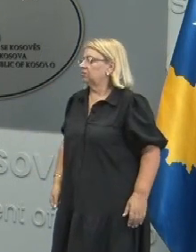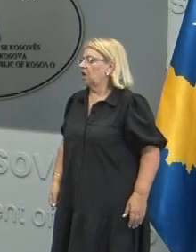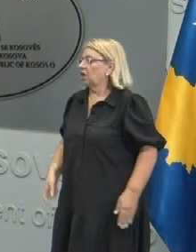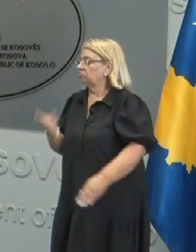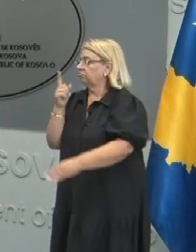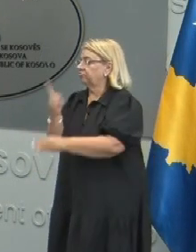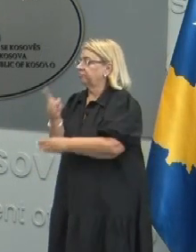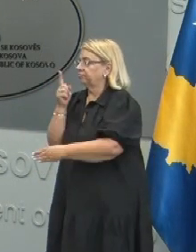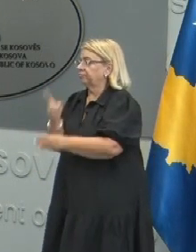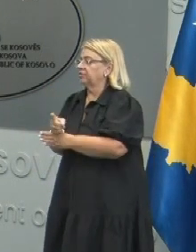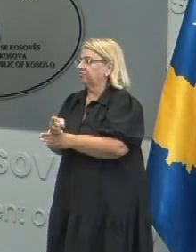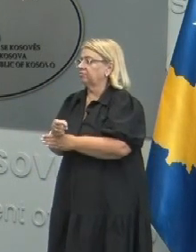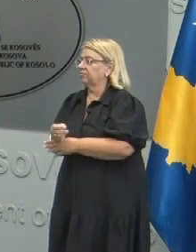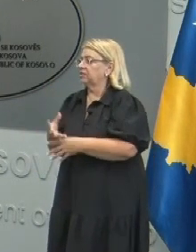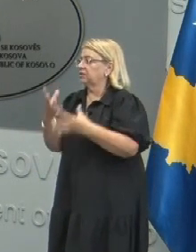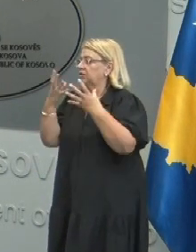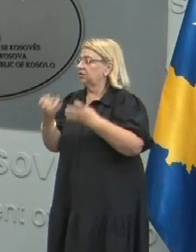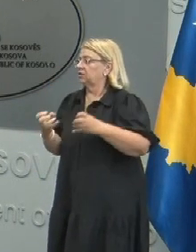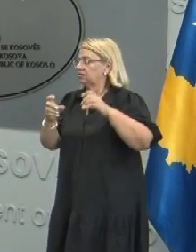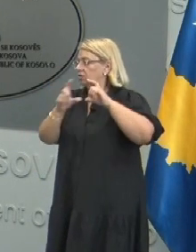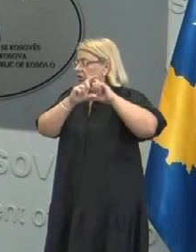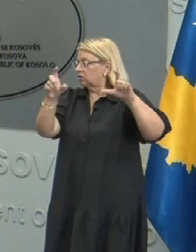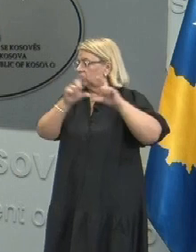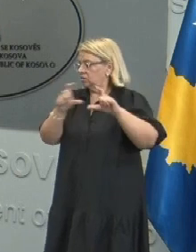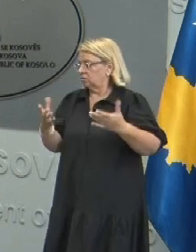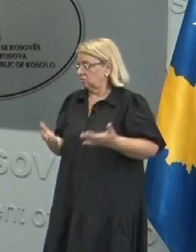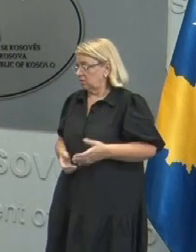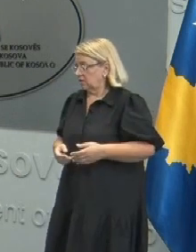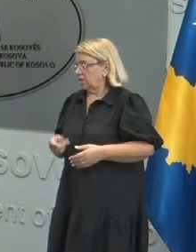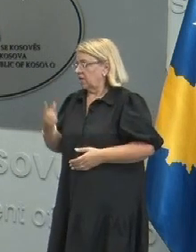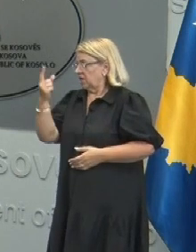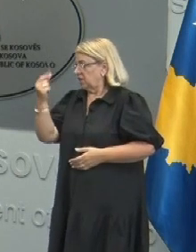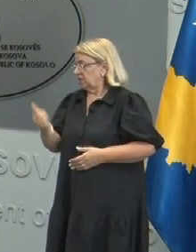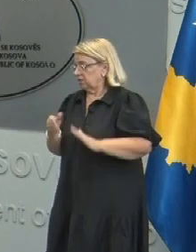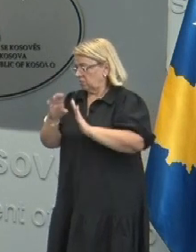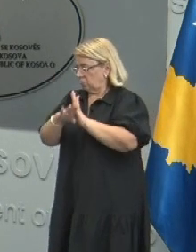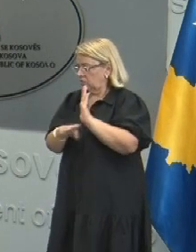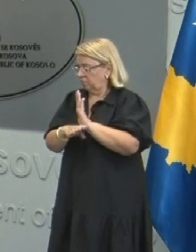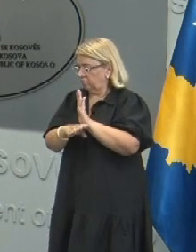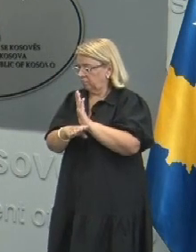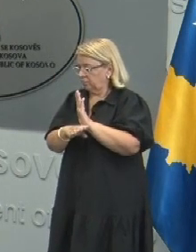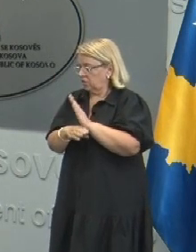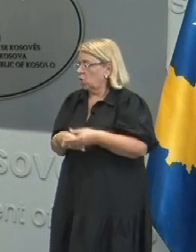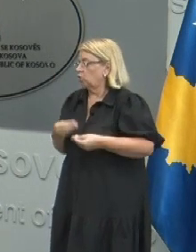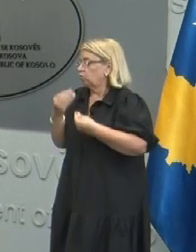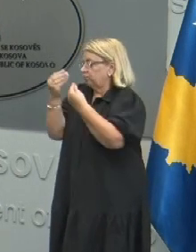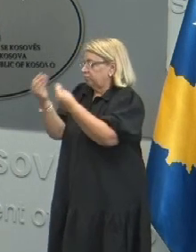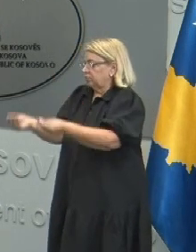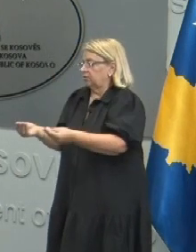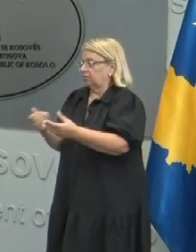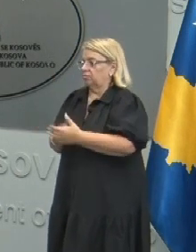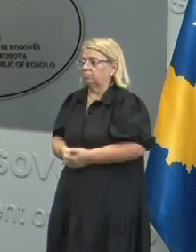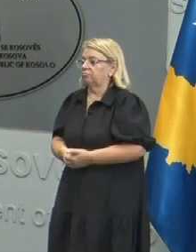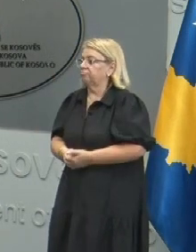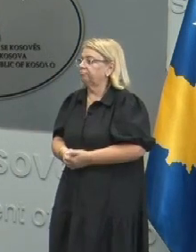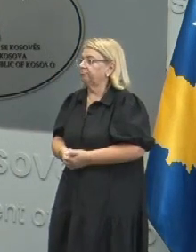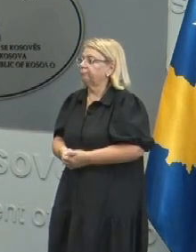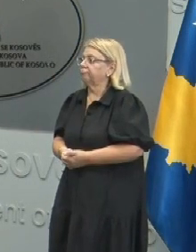institucioneve dhe shërbime publike, tash që ligji për paga është proceduar dhe kushtëzimi me kërkesa shtesë është